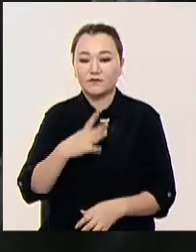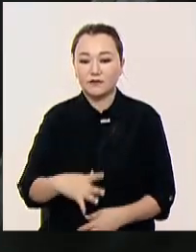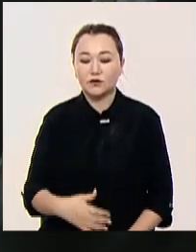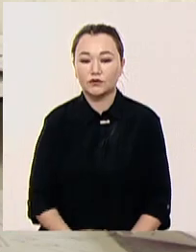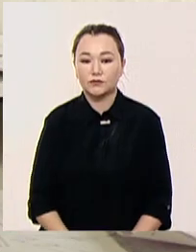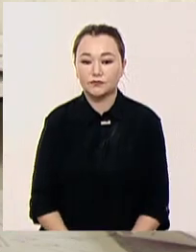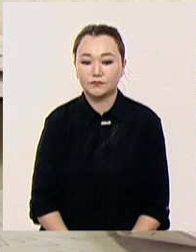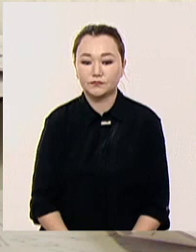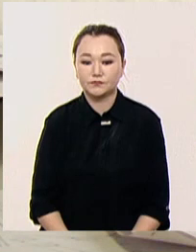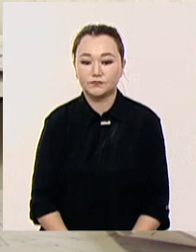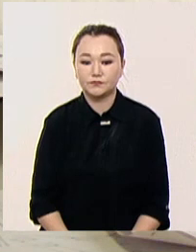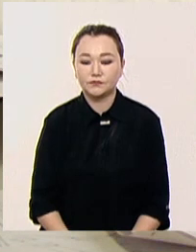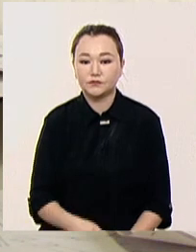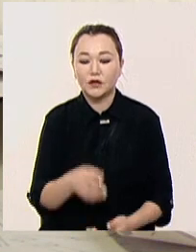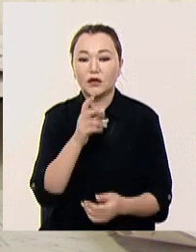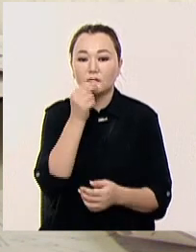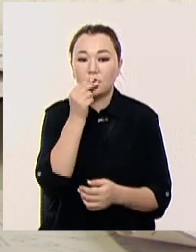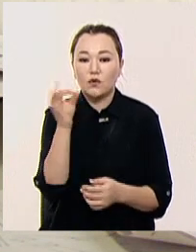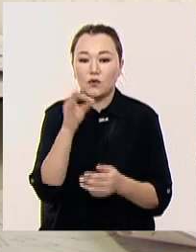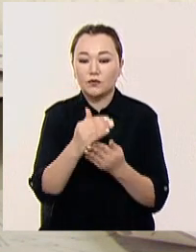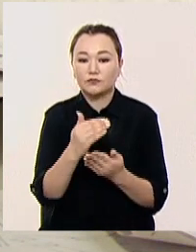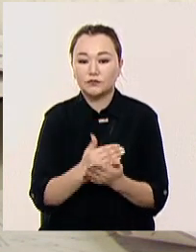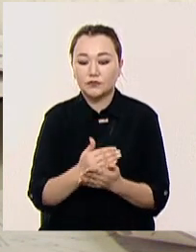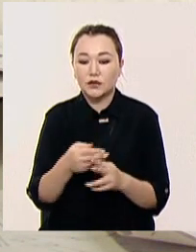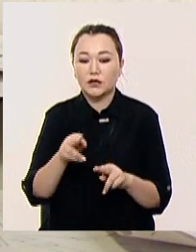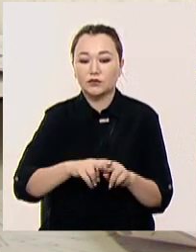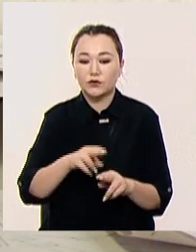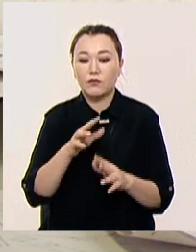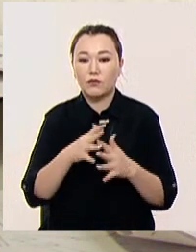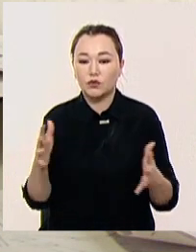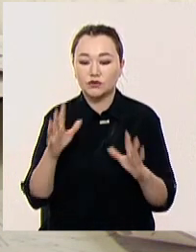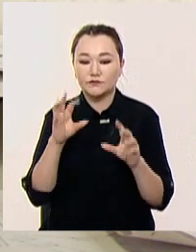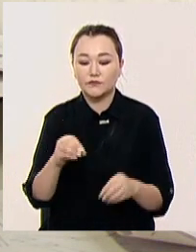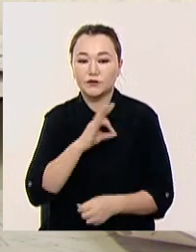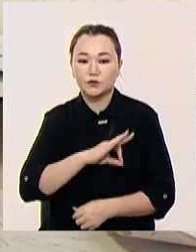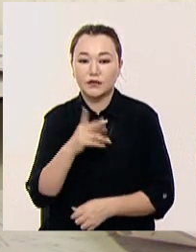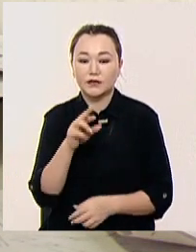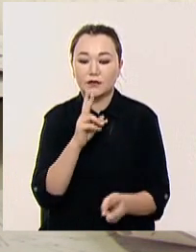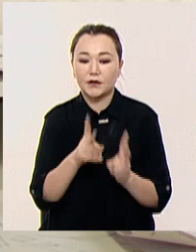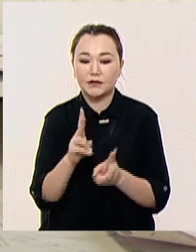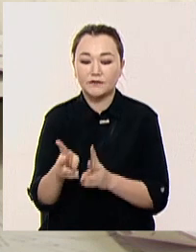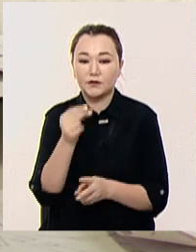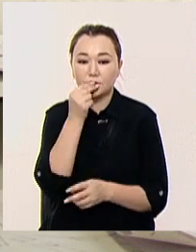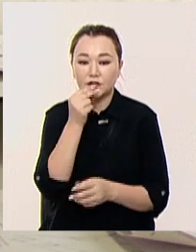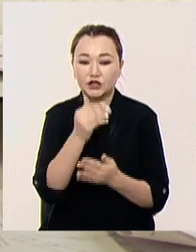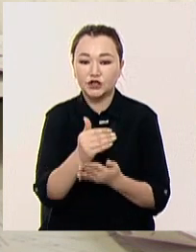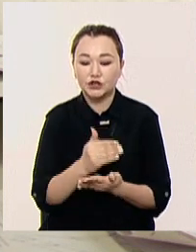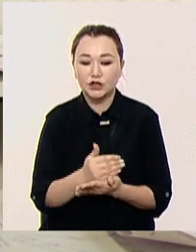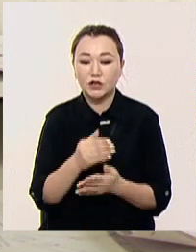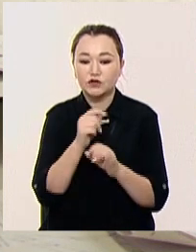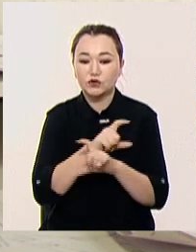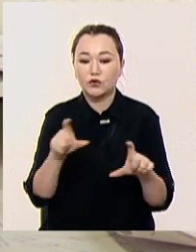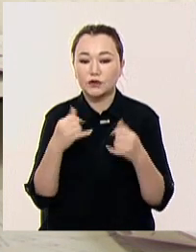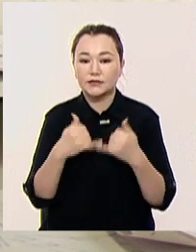вынужденная. Те продукты, которые вот больше всего используются для приготовления пищи в